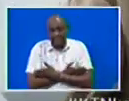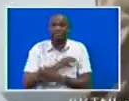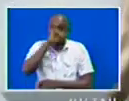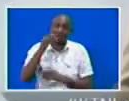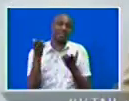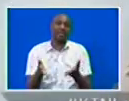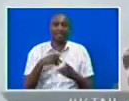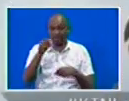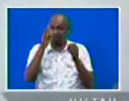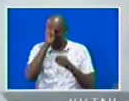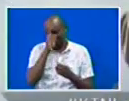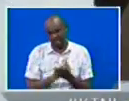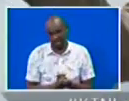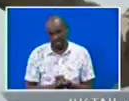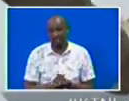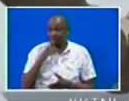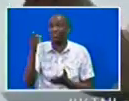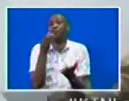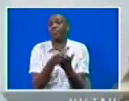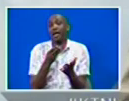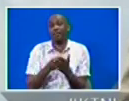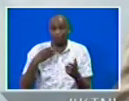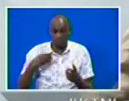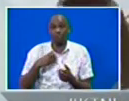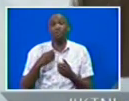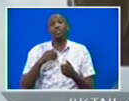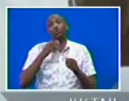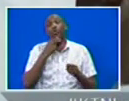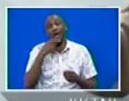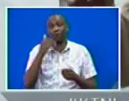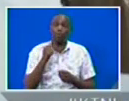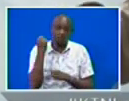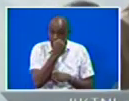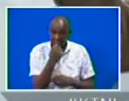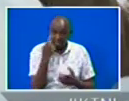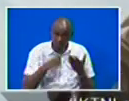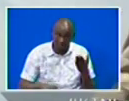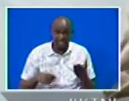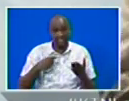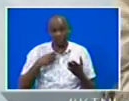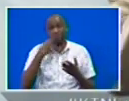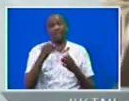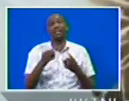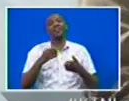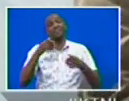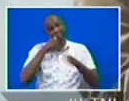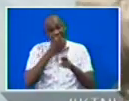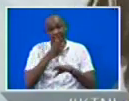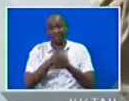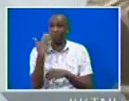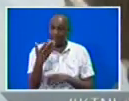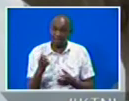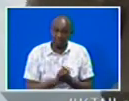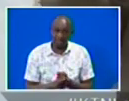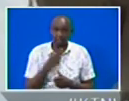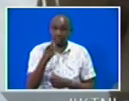pressure ya ile sukari ambayo inatoka nje, kwamba aweke makaratasi ya bandia ya kusema kwamba